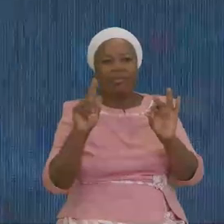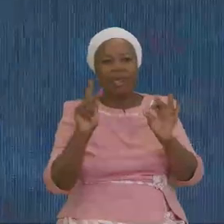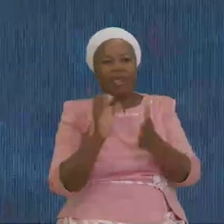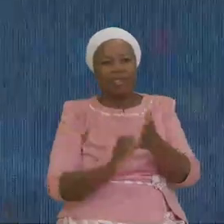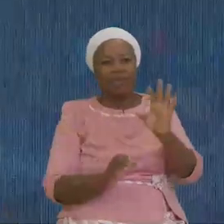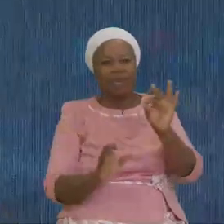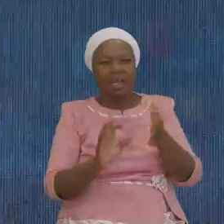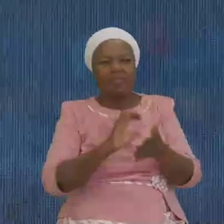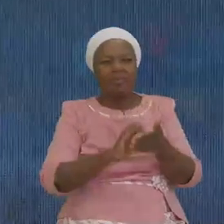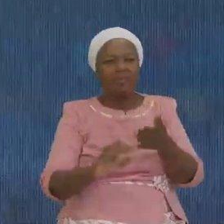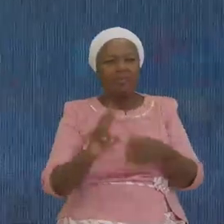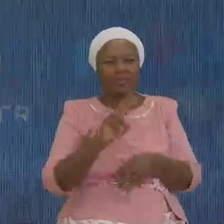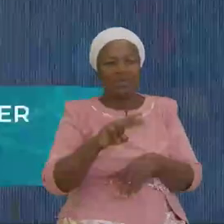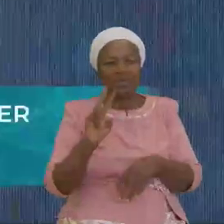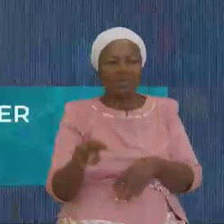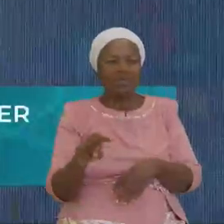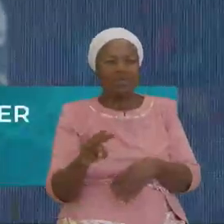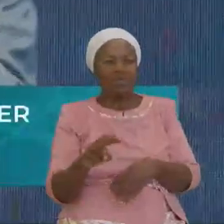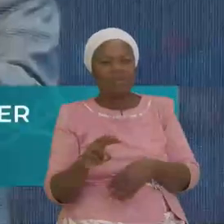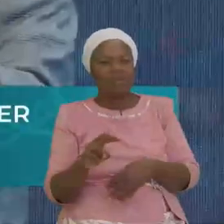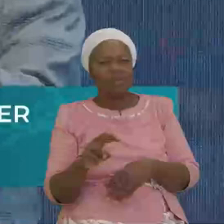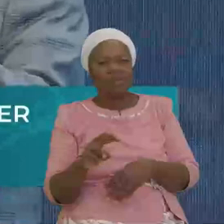Voyons, Marc 9,